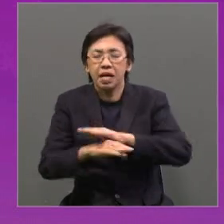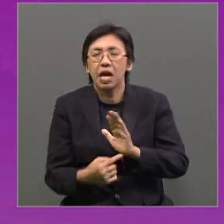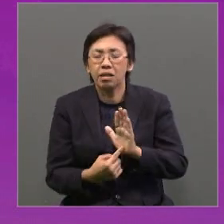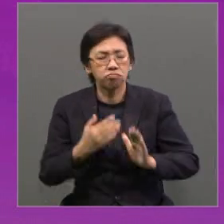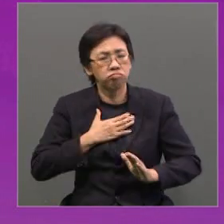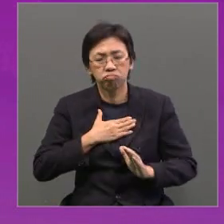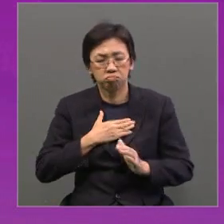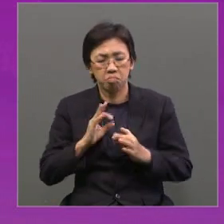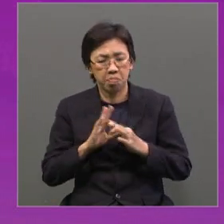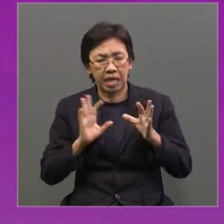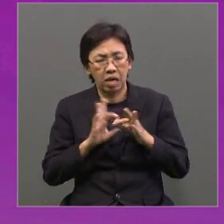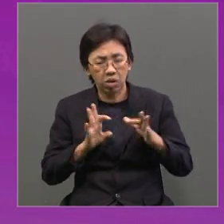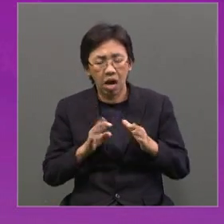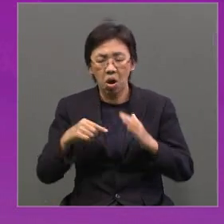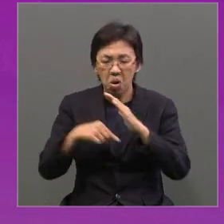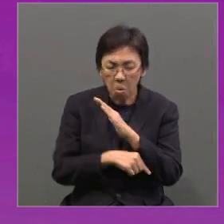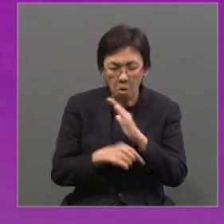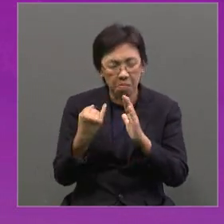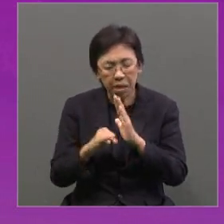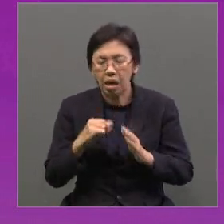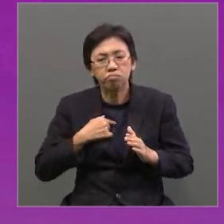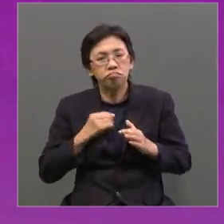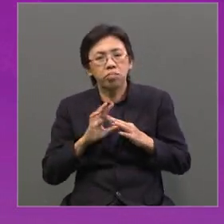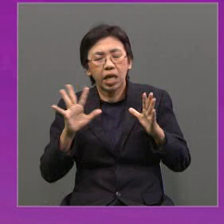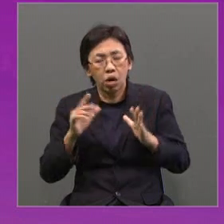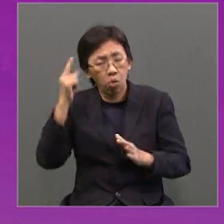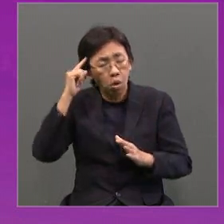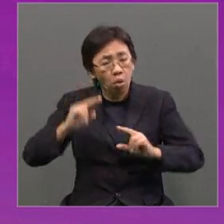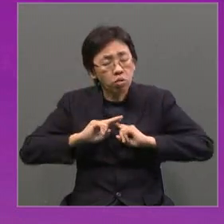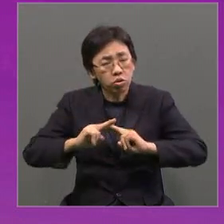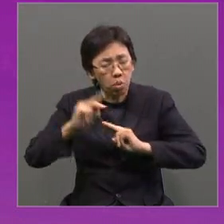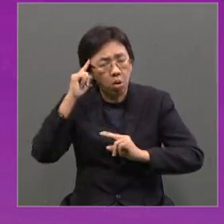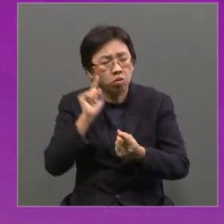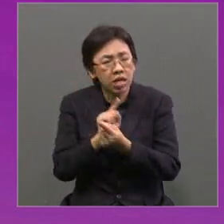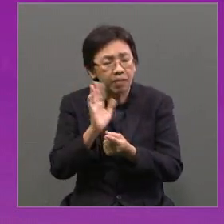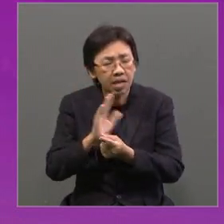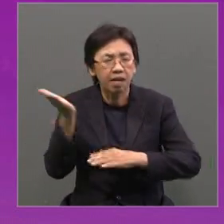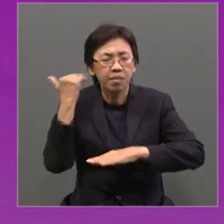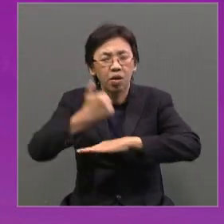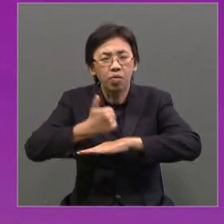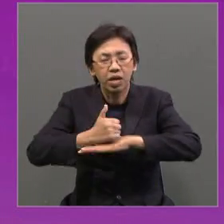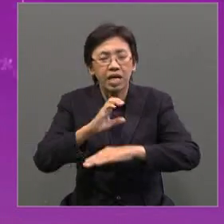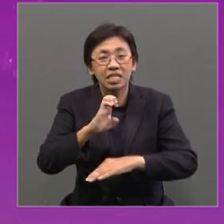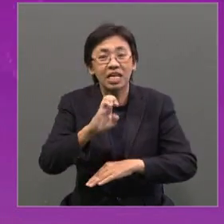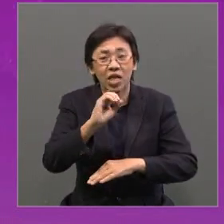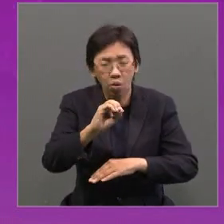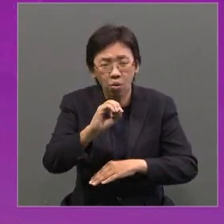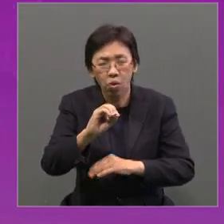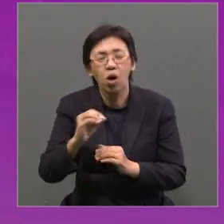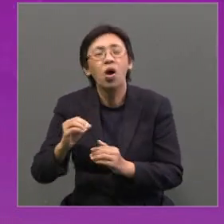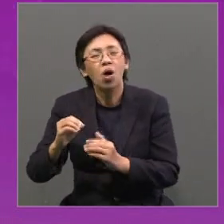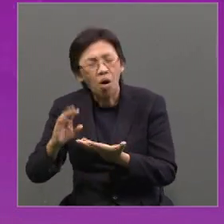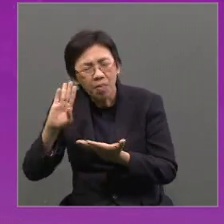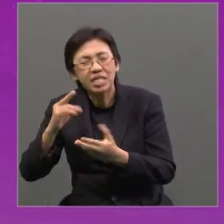ยันว่าตัวเองไม่ได้เกี่ยวข้องกับการโกงอันนี้แล้วไม่ได้รู้จักส่วนตัวกับอภิรักษ์กฏที่อดีต CEO ของ Forex 3D ด้วยแต่ว่า